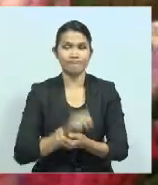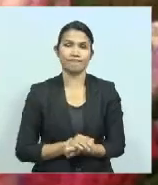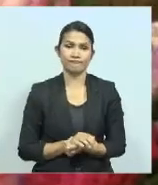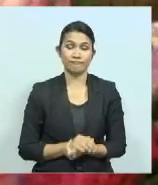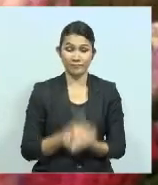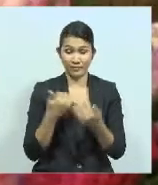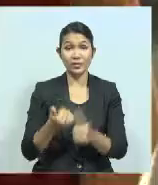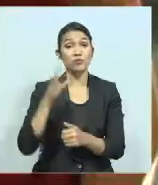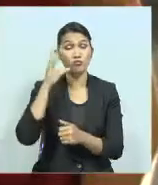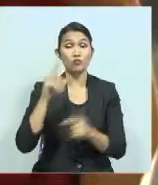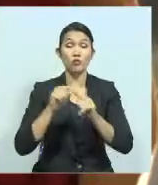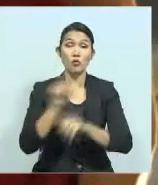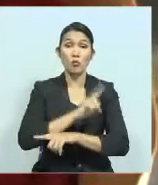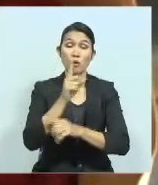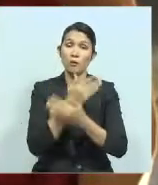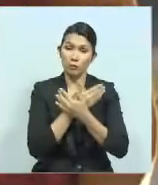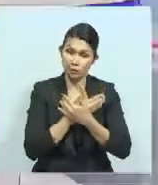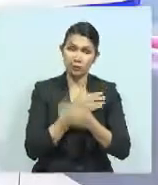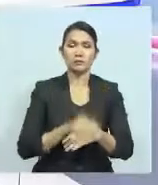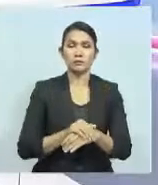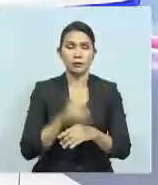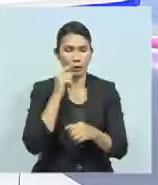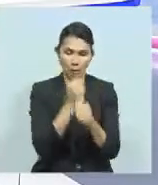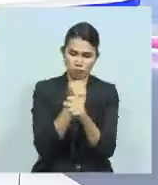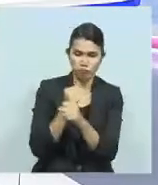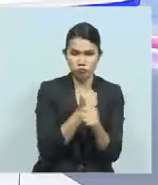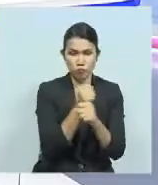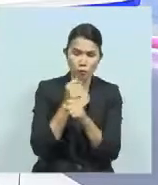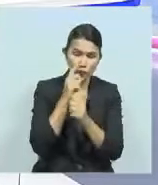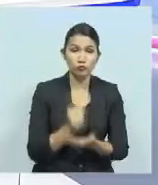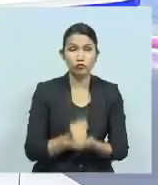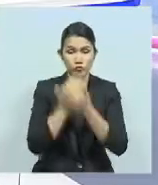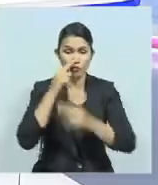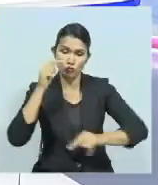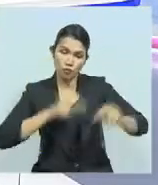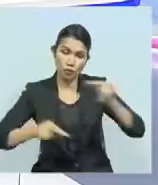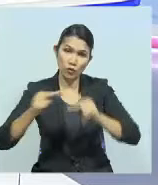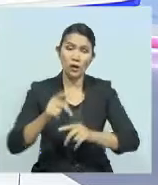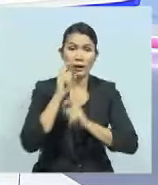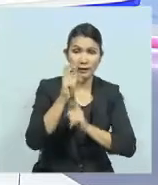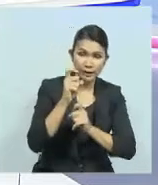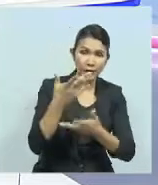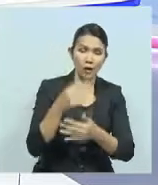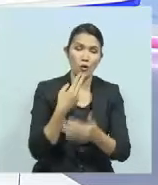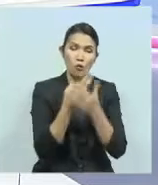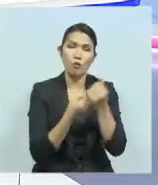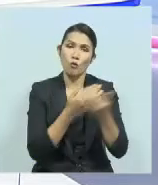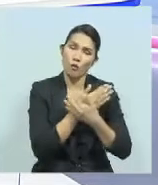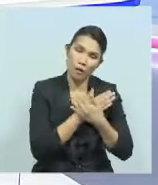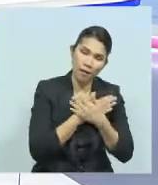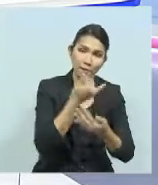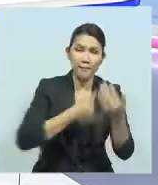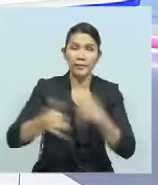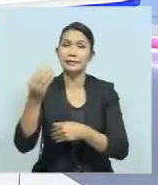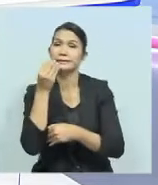แน่นอนค่ะช่วงนี้วันวาเลนไทน์นะคะเราเห็นว่าเจ้าหน้าที่เนี่ยเขาก็ทำงานเพื่อที่จะดูแลเรื่องของความปลอดภัยไม่ว่าจะเป็นคู่รักที่จะออกไป